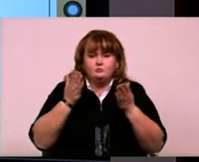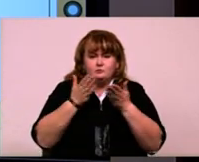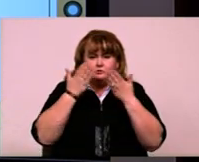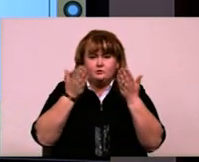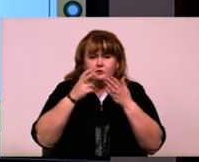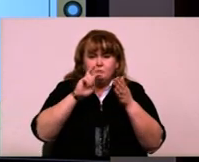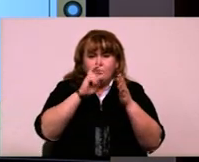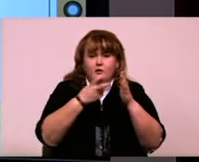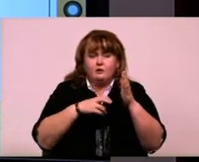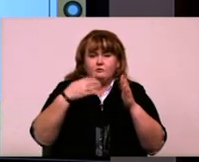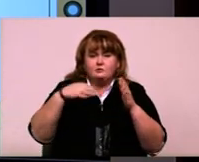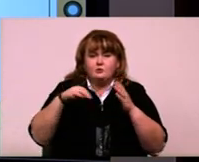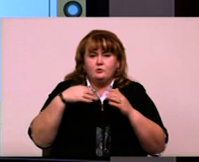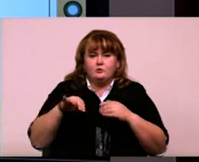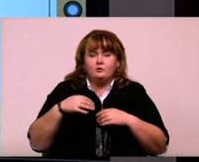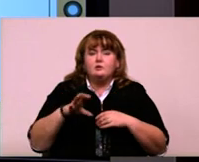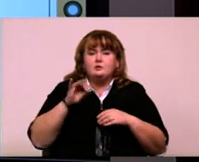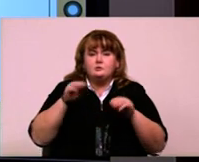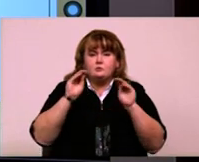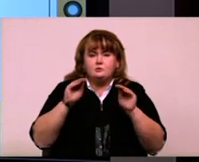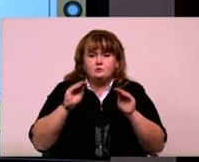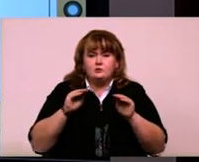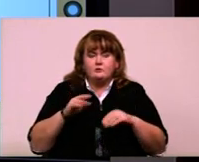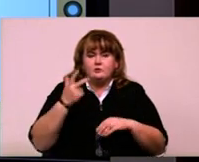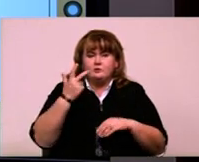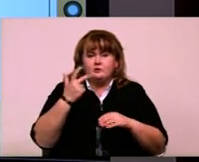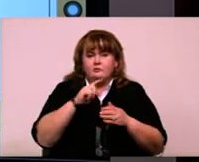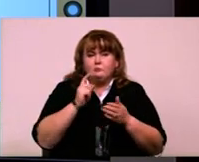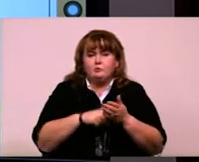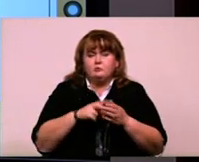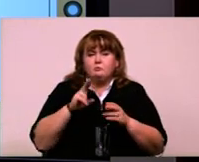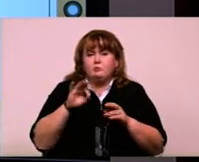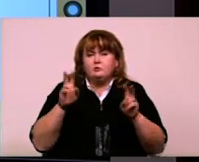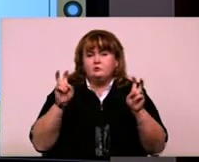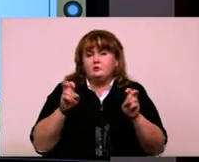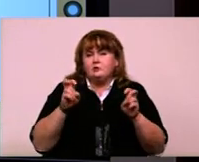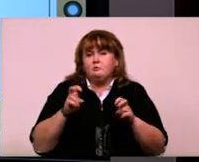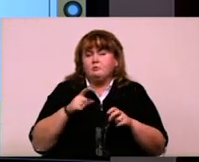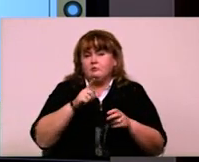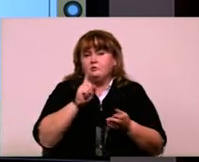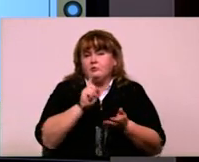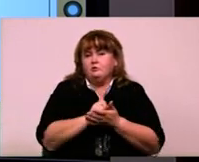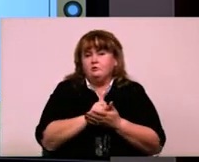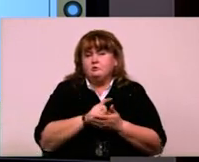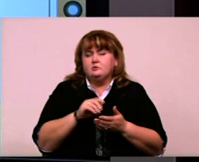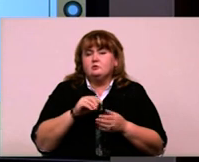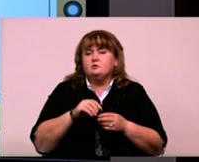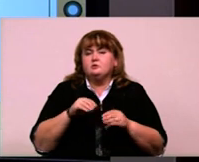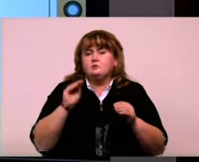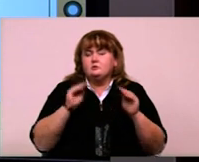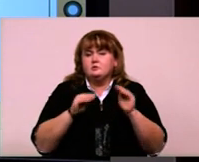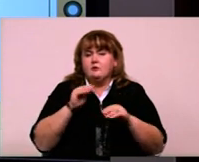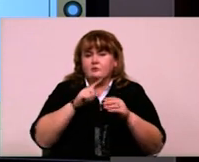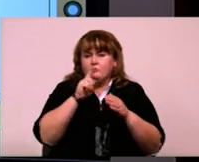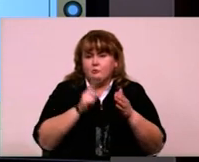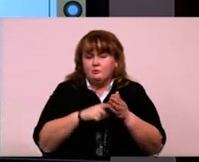Прочитать параграф 40 и составить 3 вопроса по теме. Вы должны будете составить